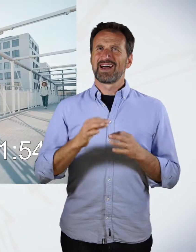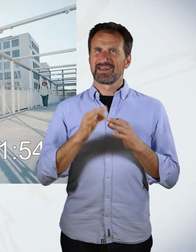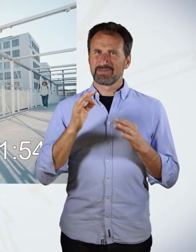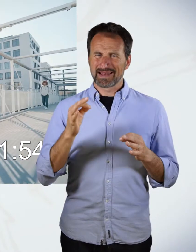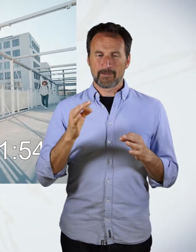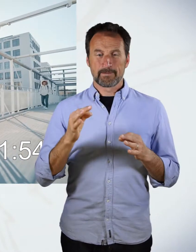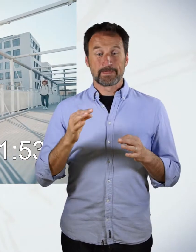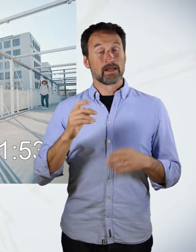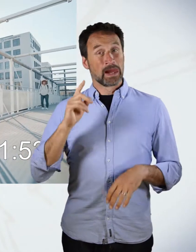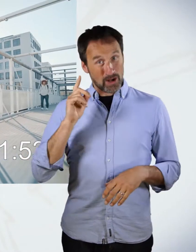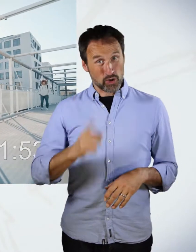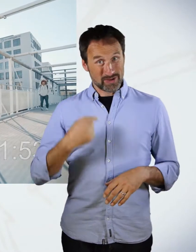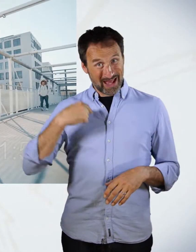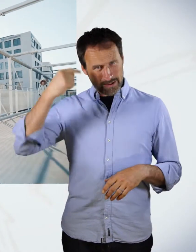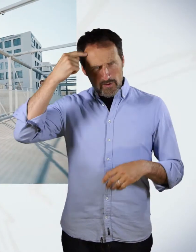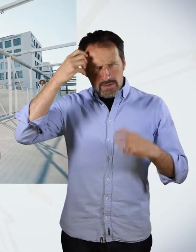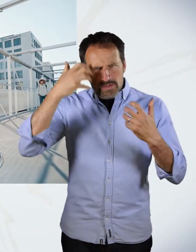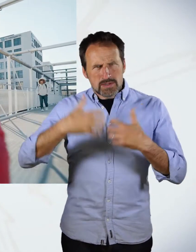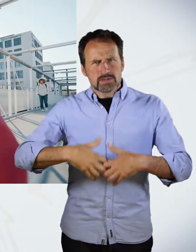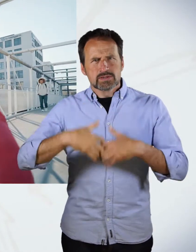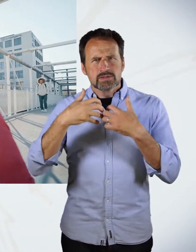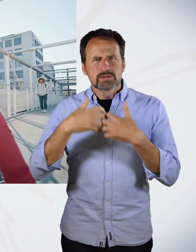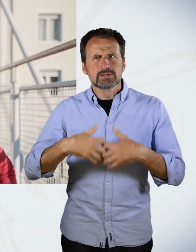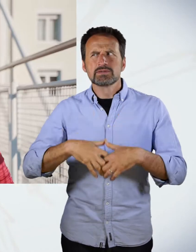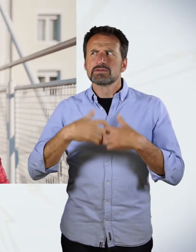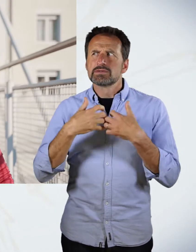es angefangen bei mir im Kopf schon mal zu rechnen.